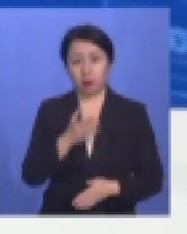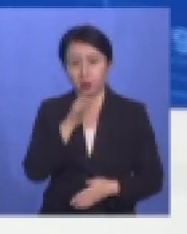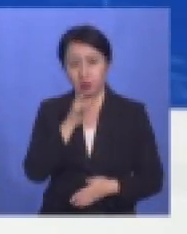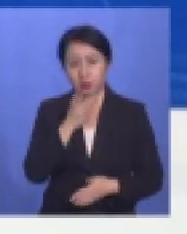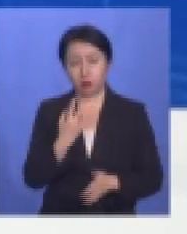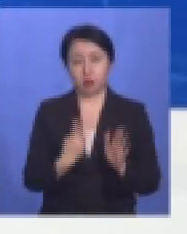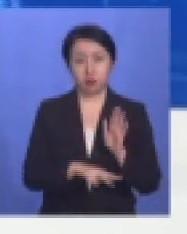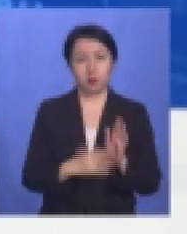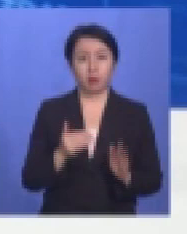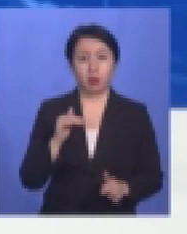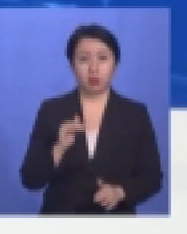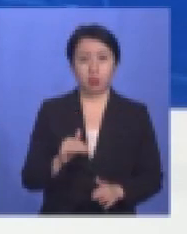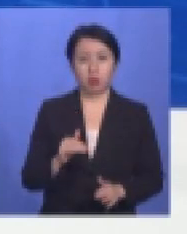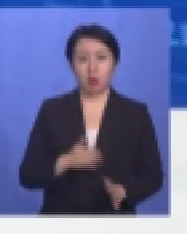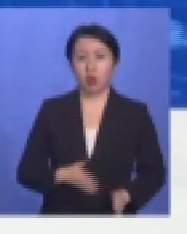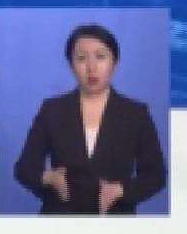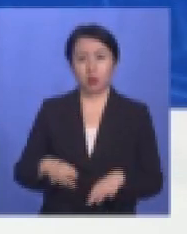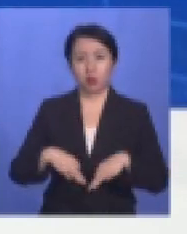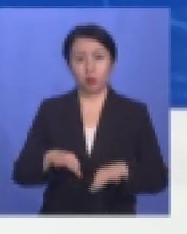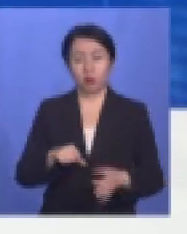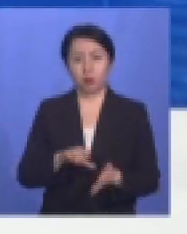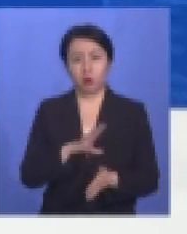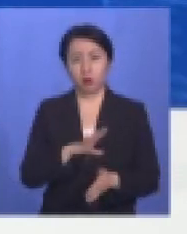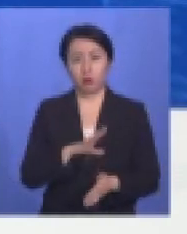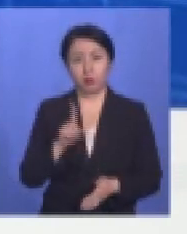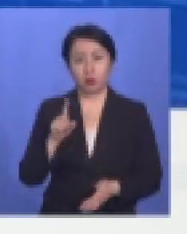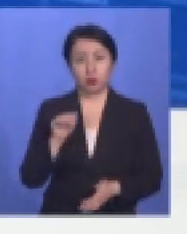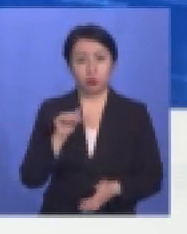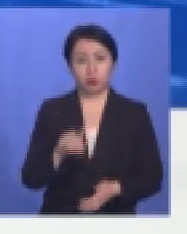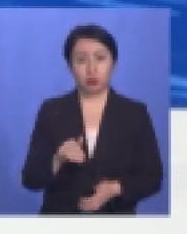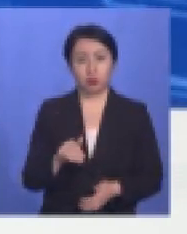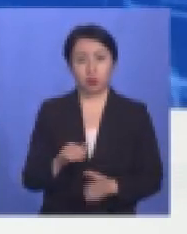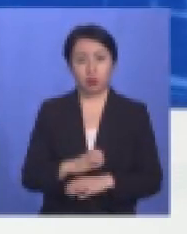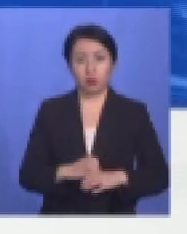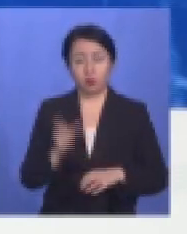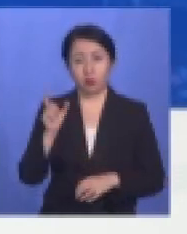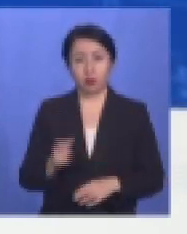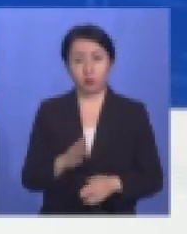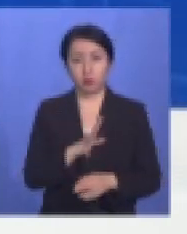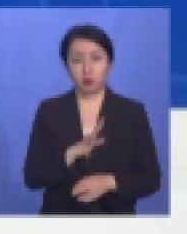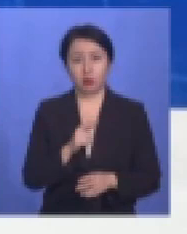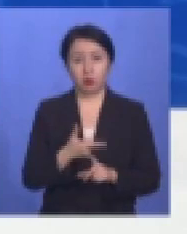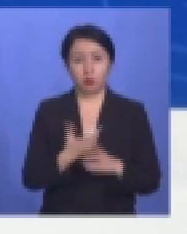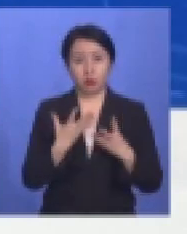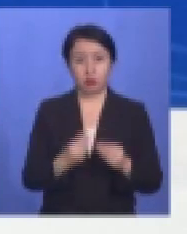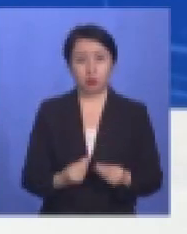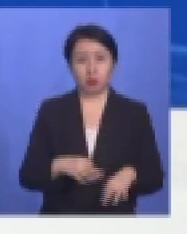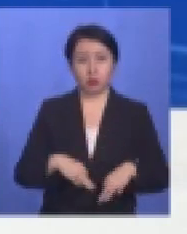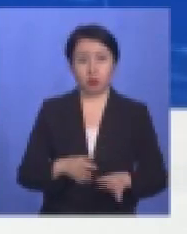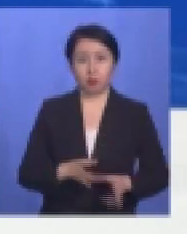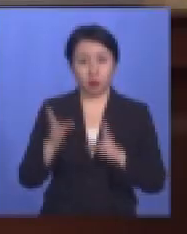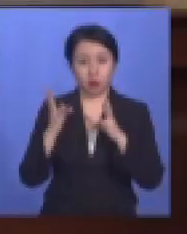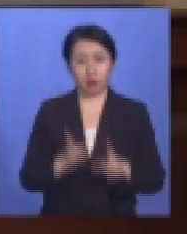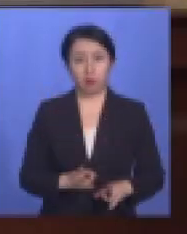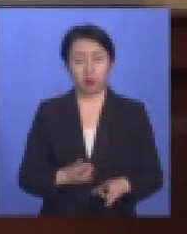5 жылда елімізде 75 мың жол көлік оқиғасы тіркелген. Онда 100 мыңға жуық адам зардап шеккен. Күн сайын автокөлік